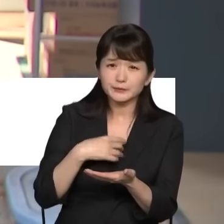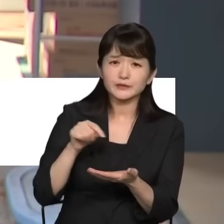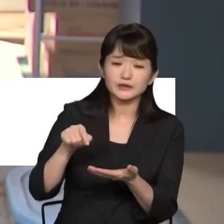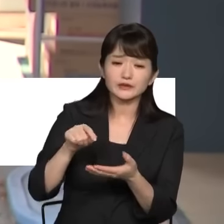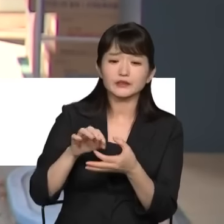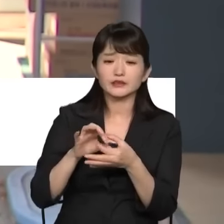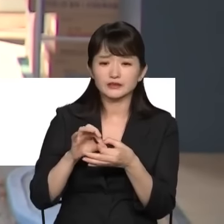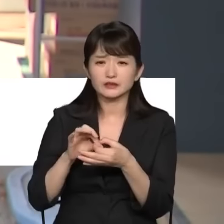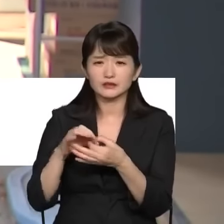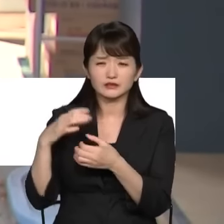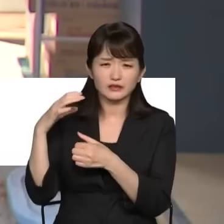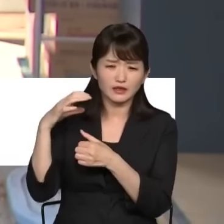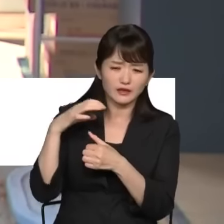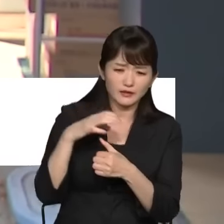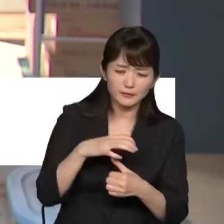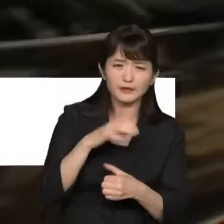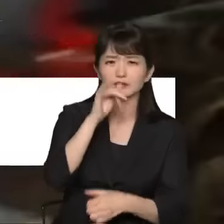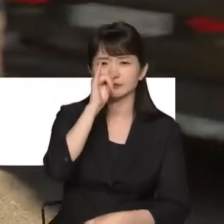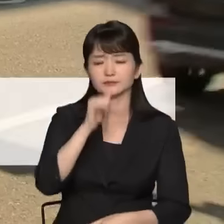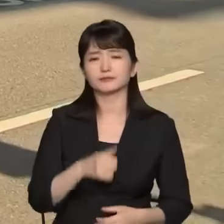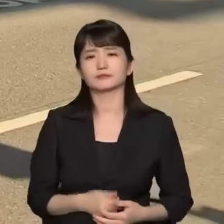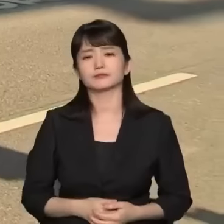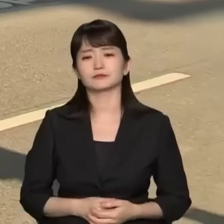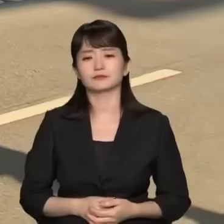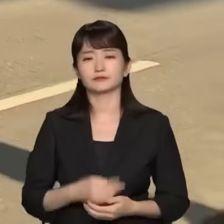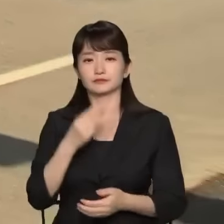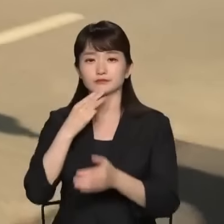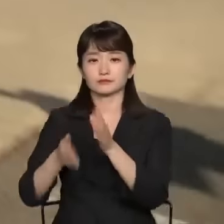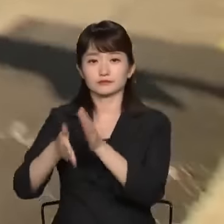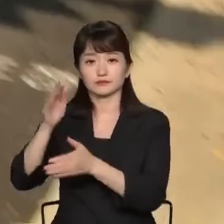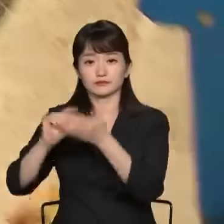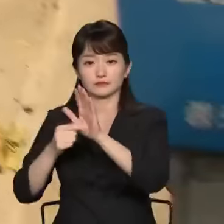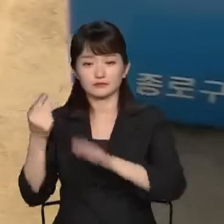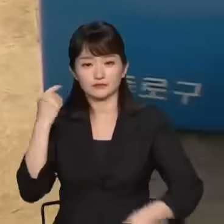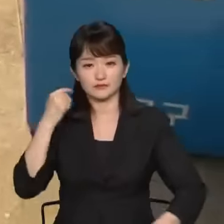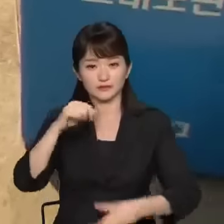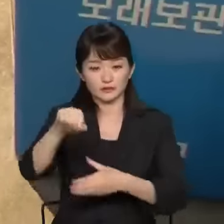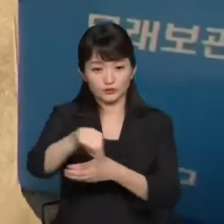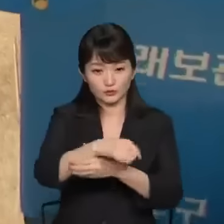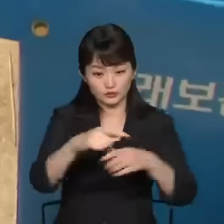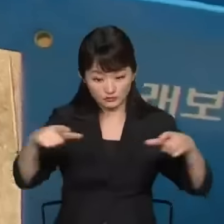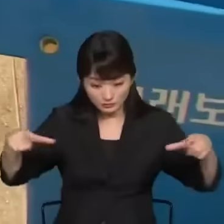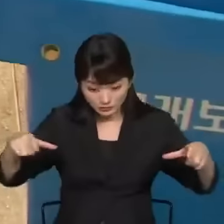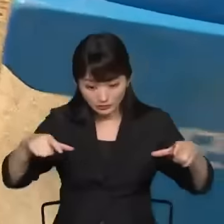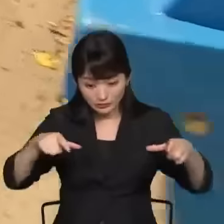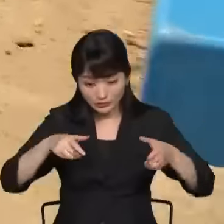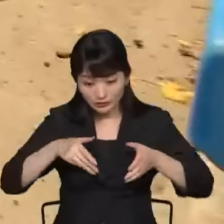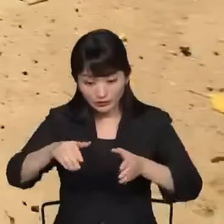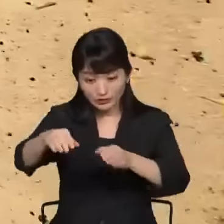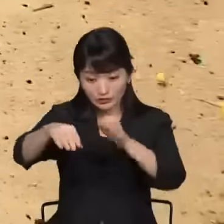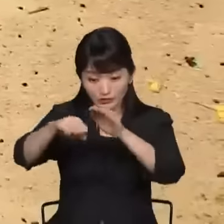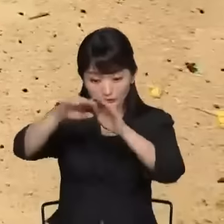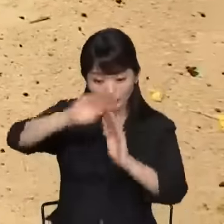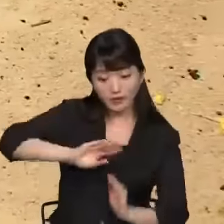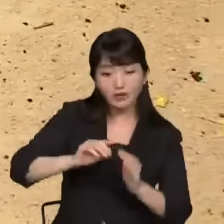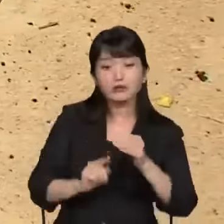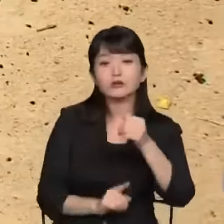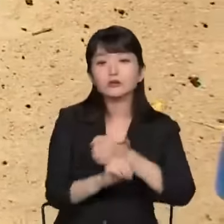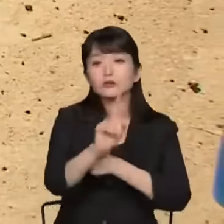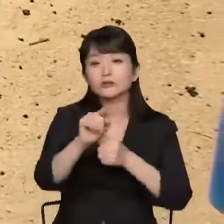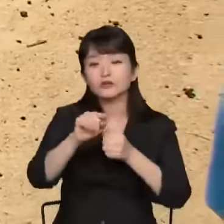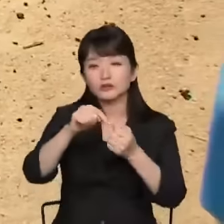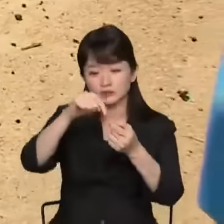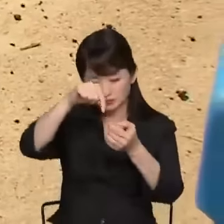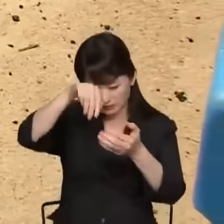그런 강박감이 조금 있죠. 서울시는 어제 종로구 싱크홀의 원인을 조사하기 위해 1.5m 깊이로